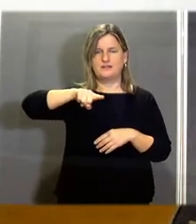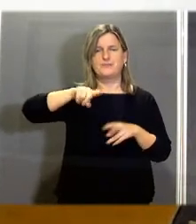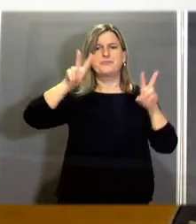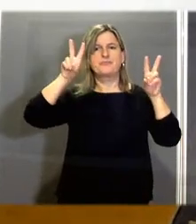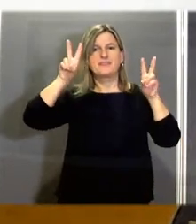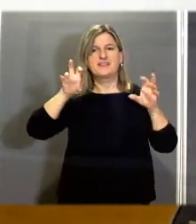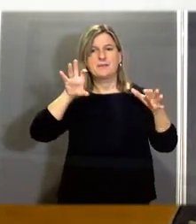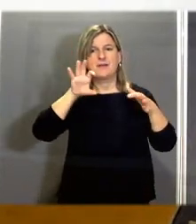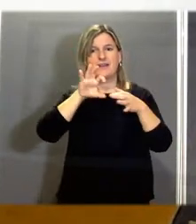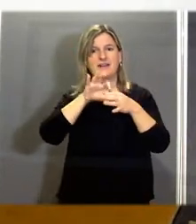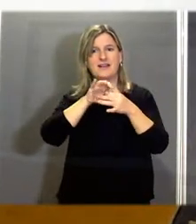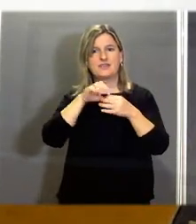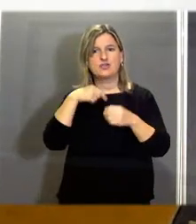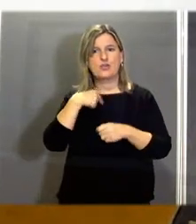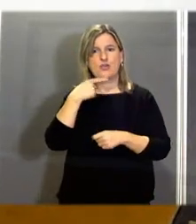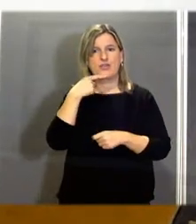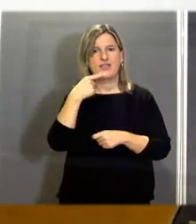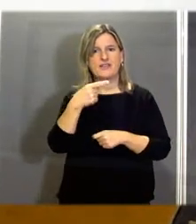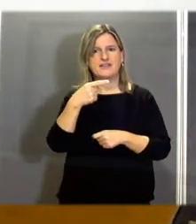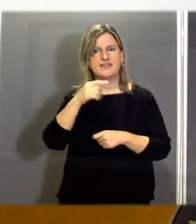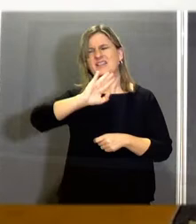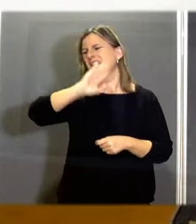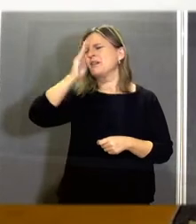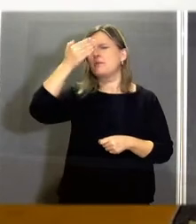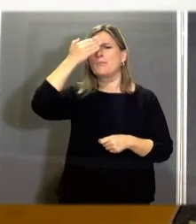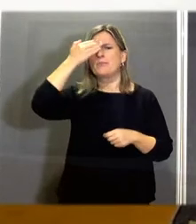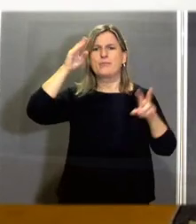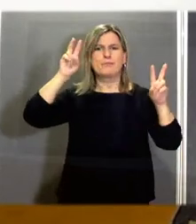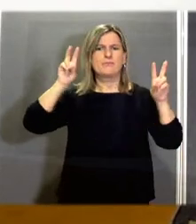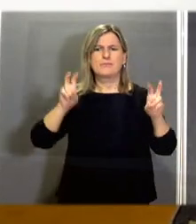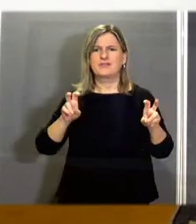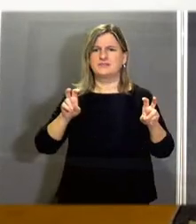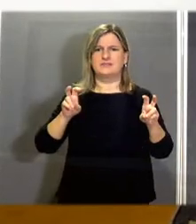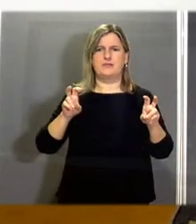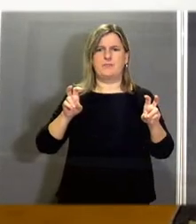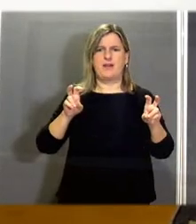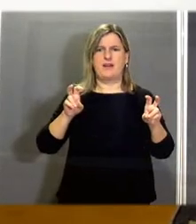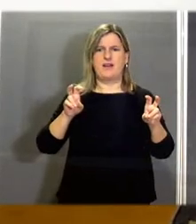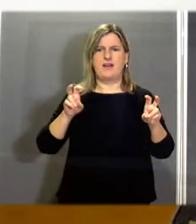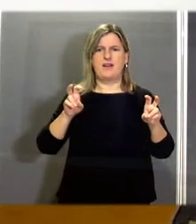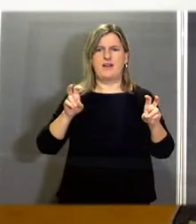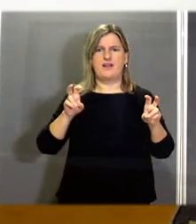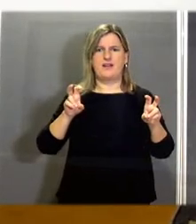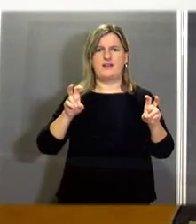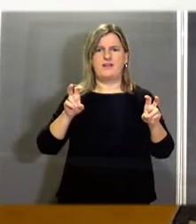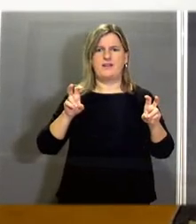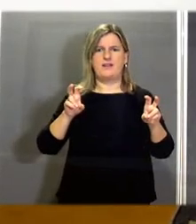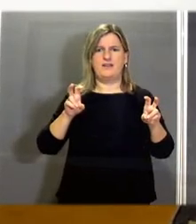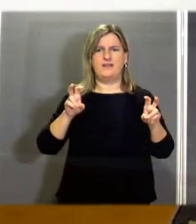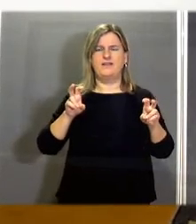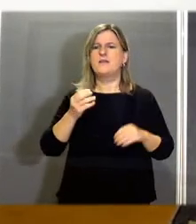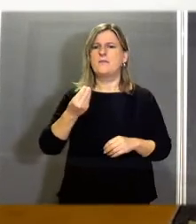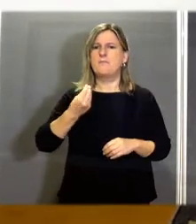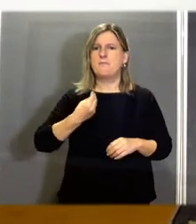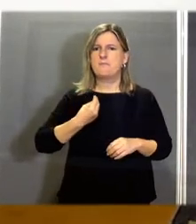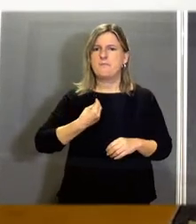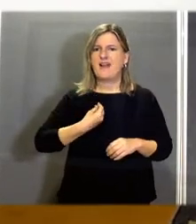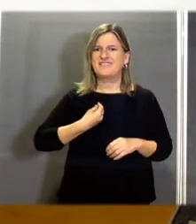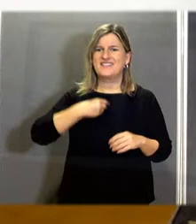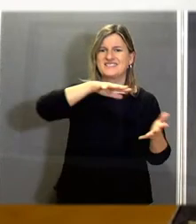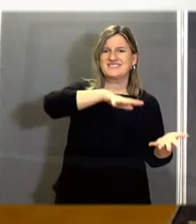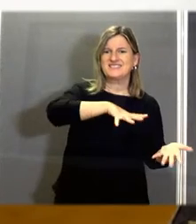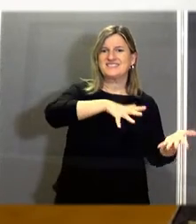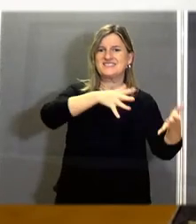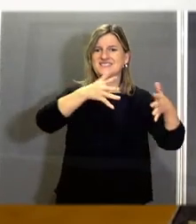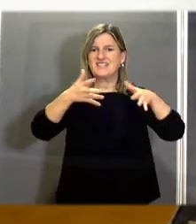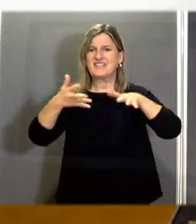que em deies, em sembla que és fonamental entendre que aquest tipus de transició i